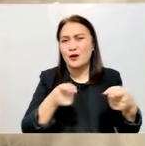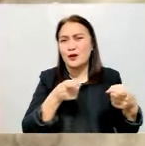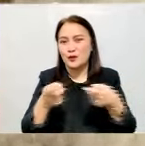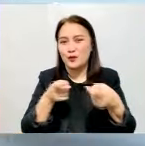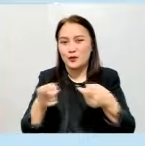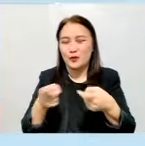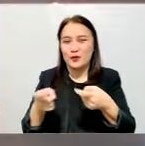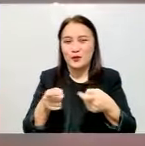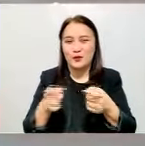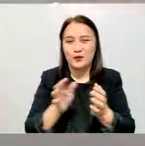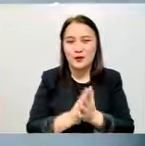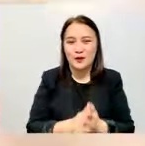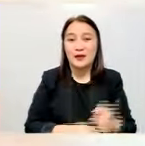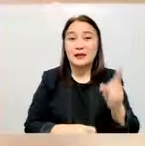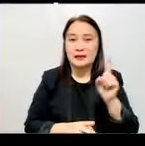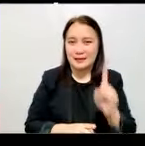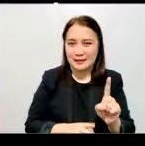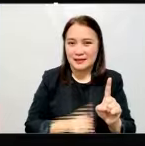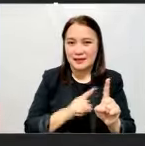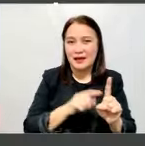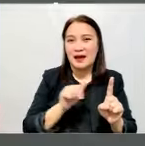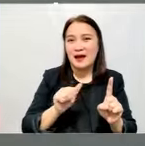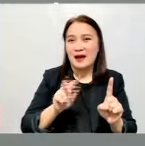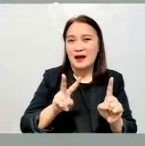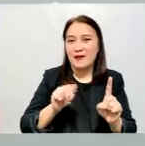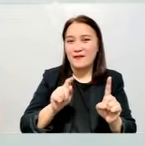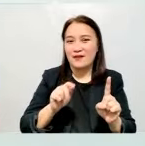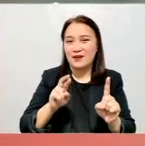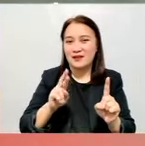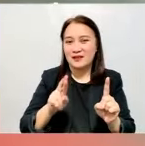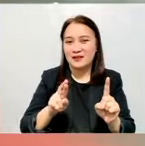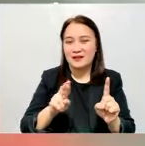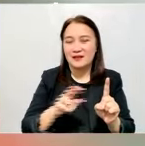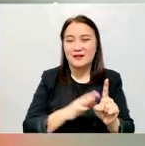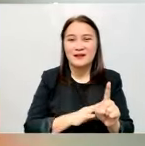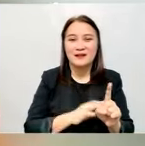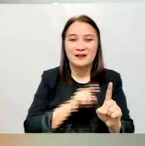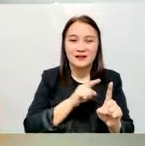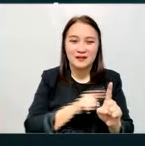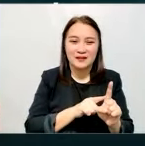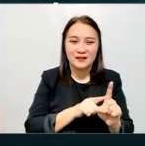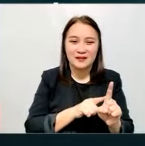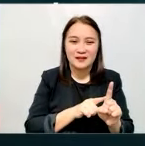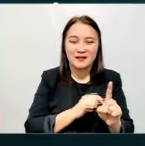ng nag-iisang avatar. He is the avatar.